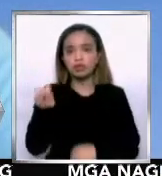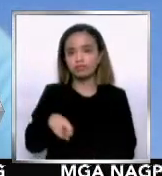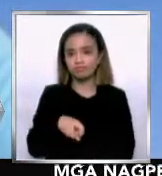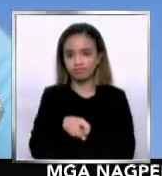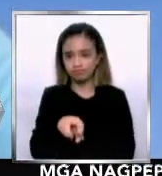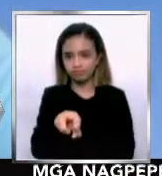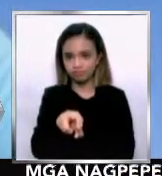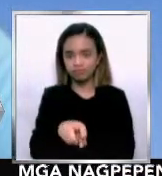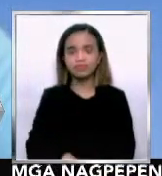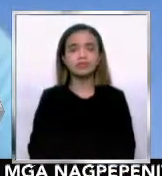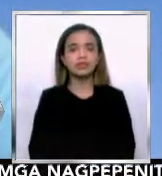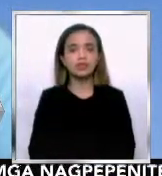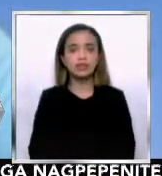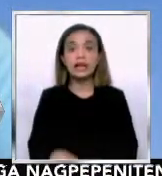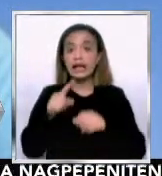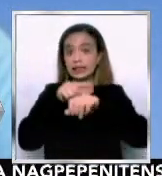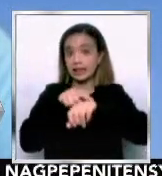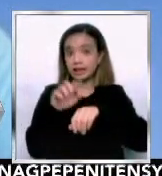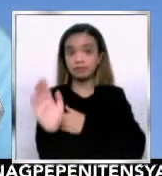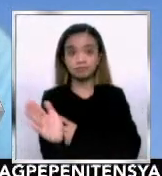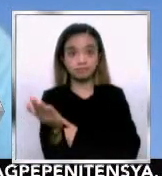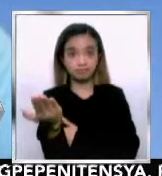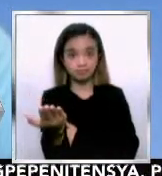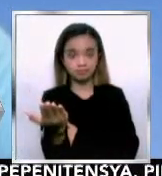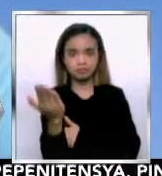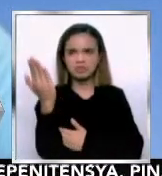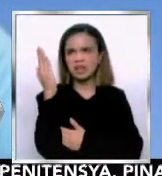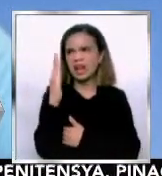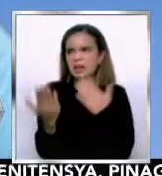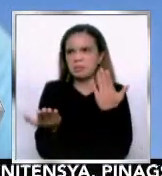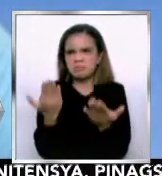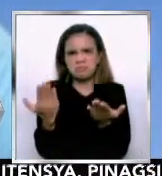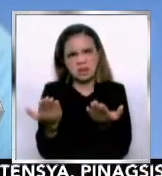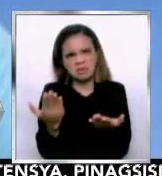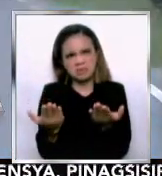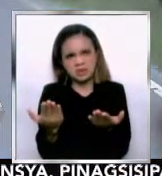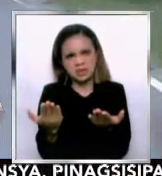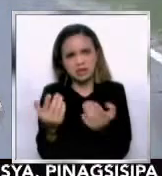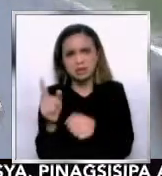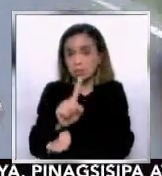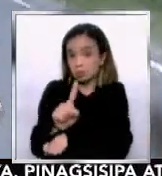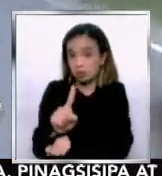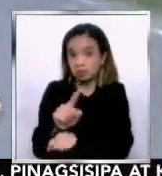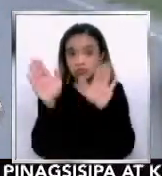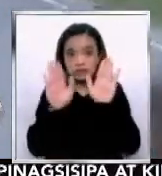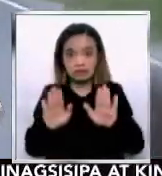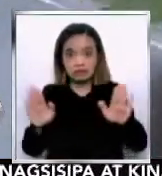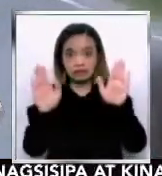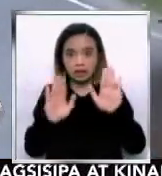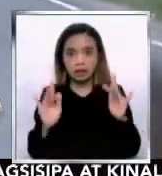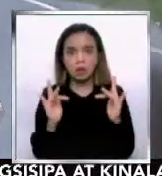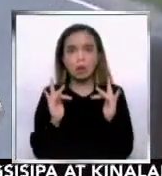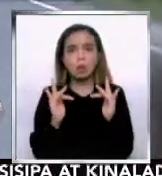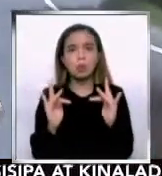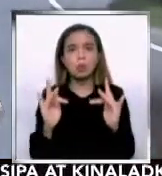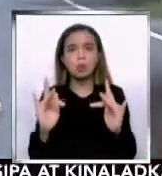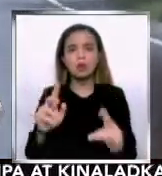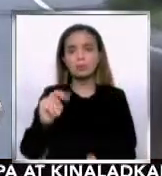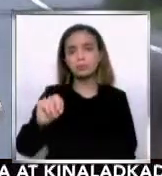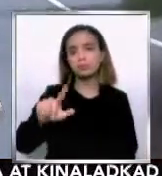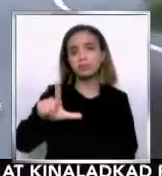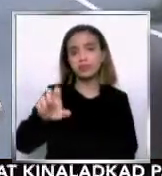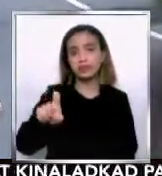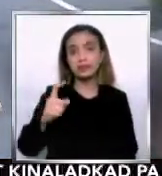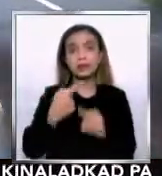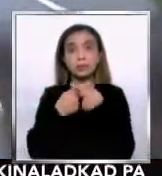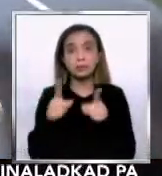umaga hanggang tanghali, or siguro 1 p.m. ng Sunday, maluwag pa po yung ating expressway. Sunday afternoon